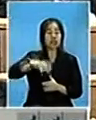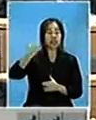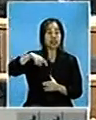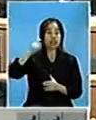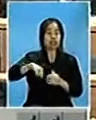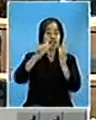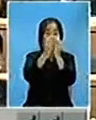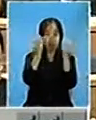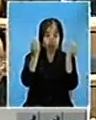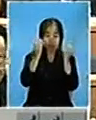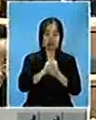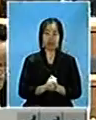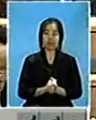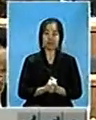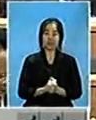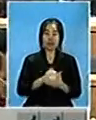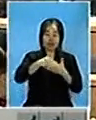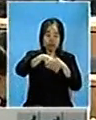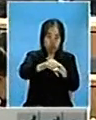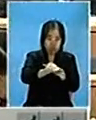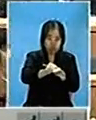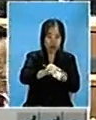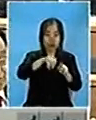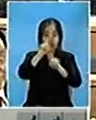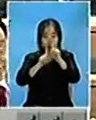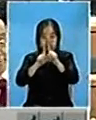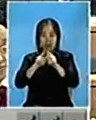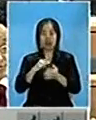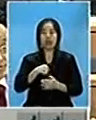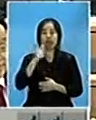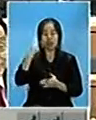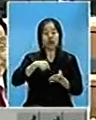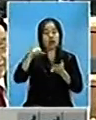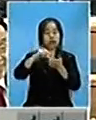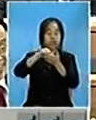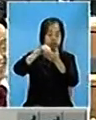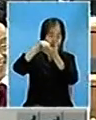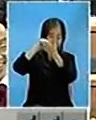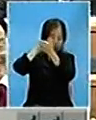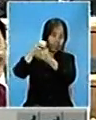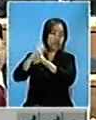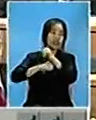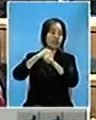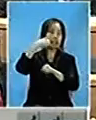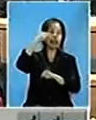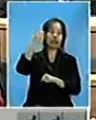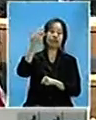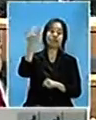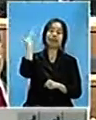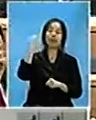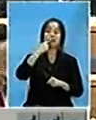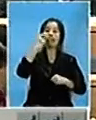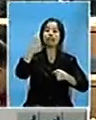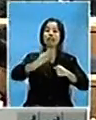ซุกหุ้นนั้นถ้าผมจะต้องแก้บ้างผมก็ต้องแก้ไปเมื่ออีก10กว่าปีก่อนมันก็จะลำบากกันอยู่เหมือนกันนะครับท่านประธ